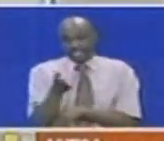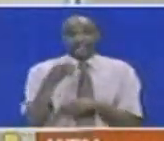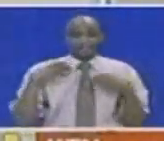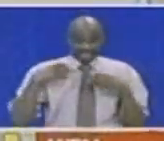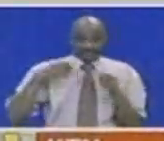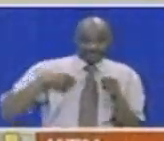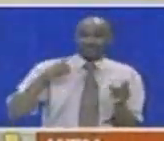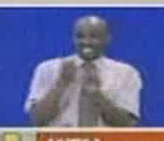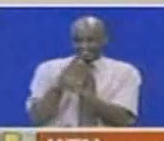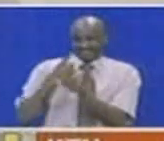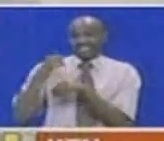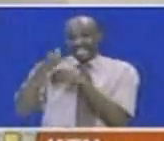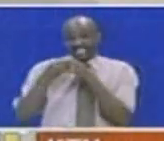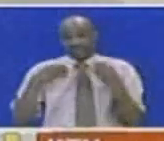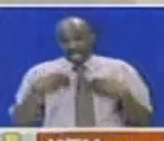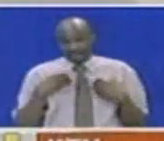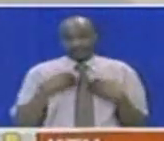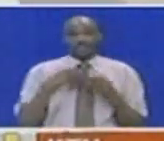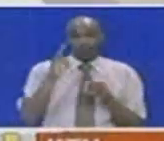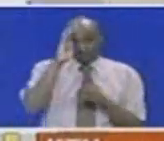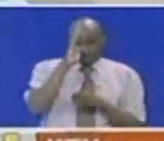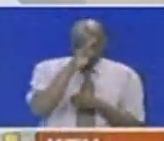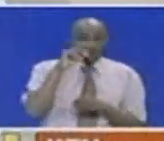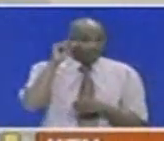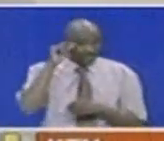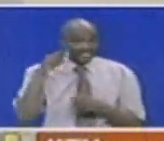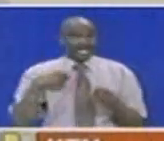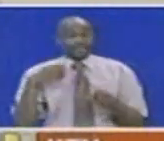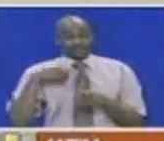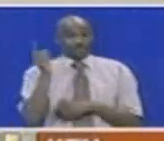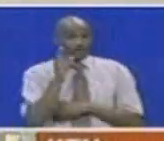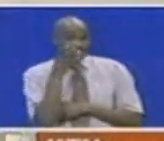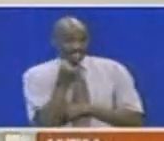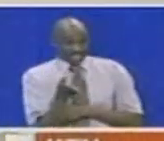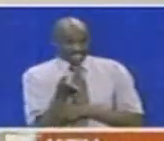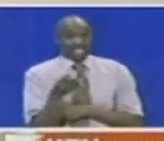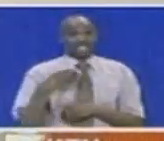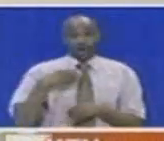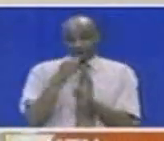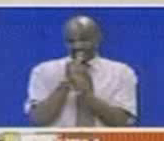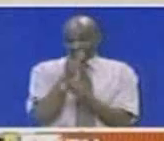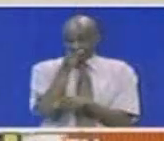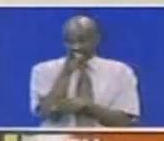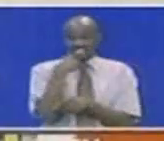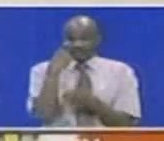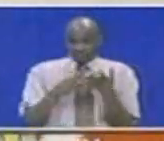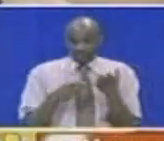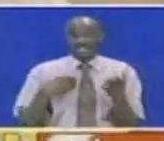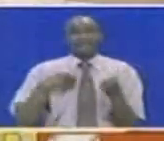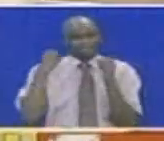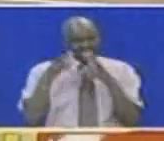kutoka kote nchini kama vile Bungoma, Mombasa na wenyeji Nairobi. Shirikisho la mchezo huo nchini limeomba wafadhili